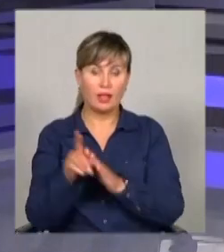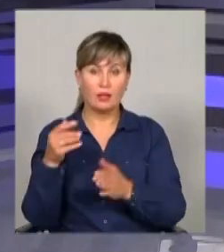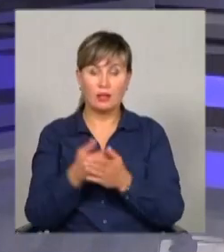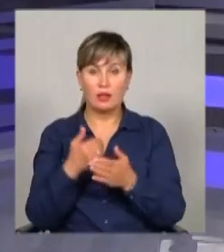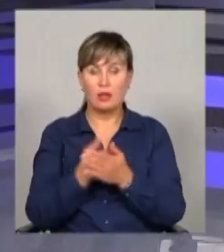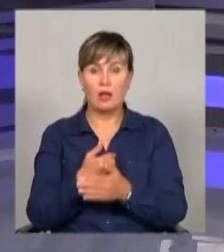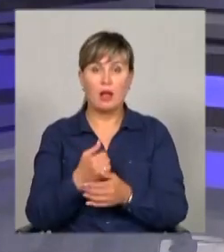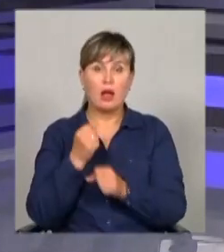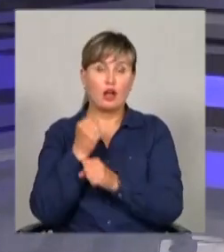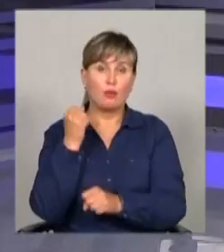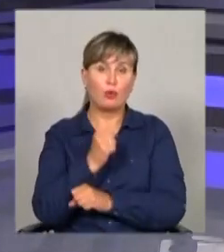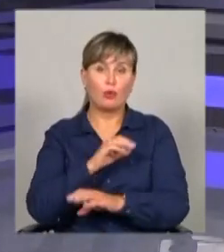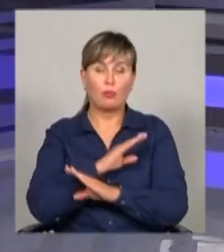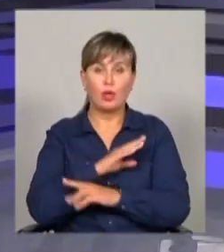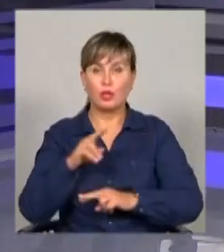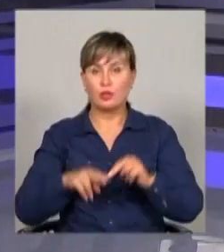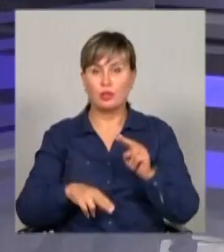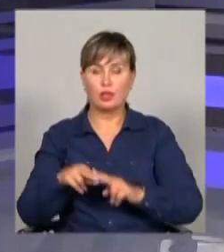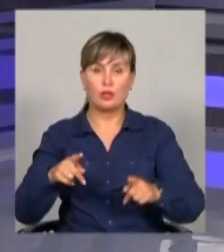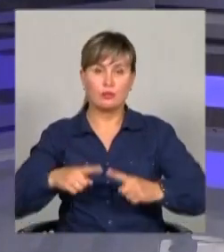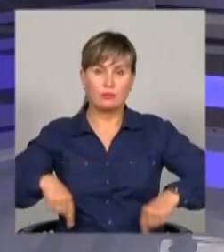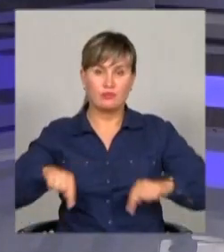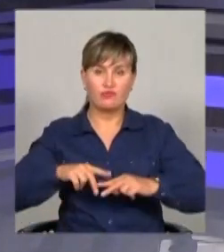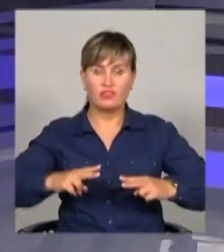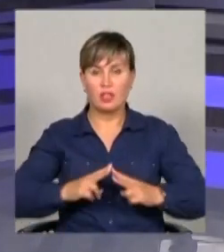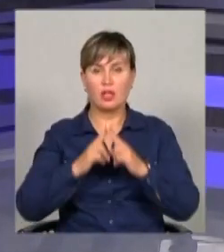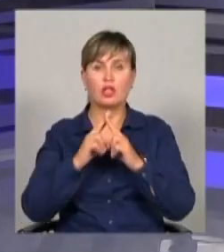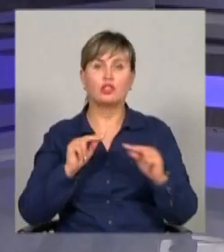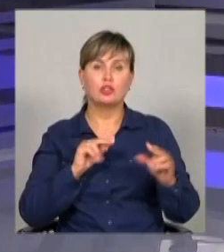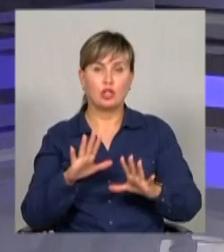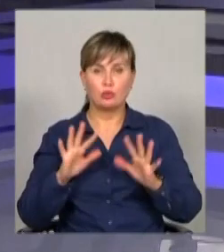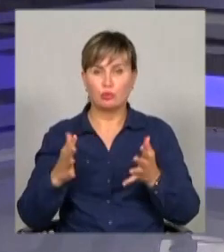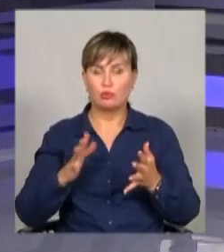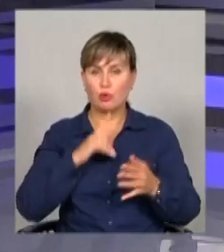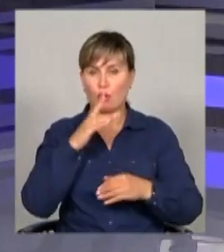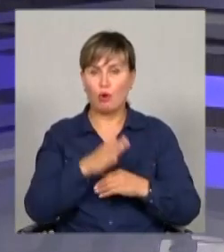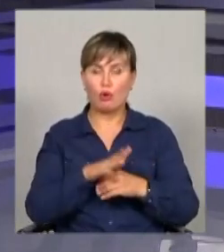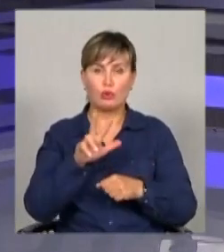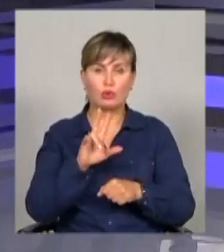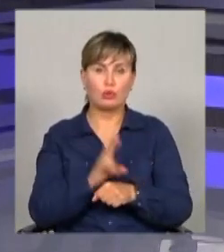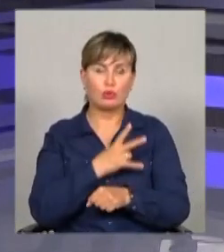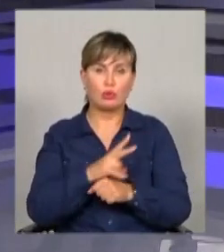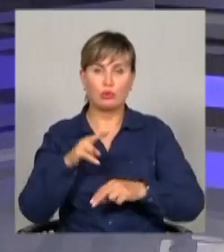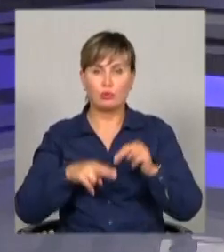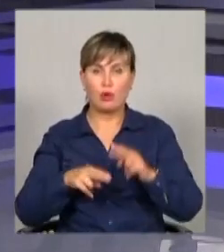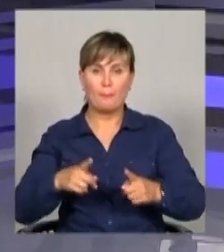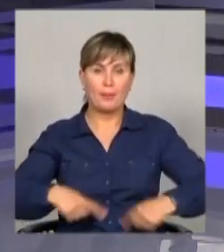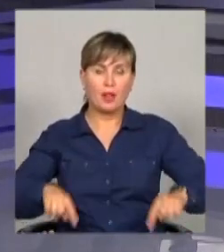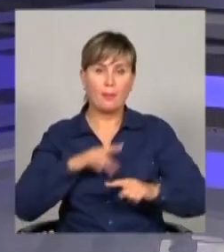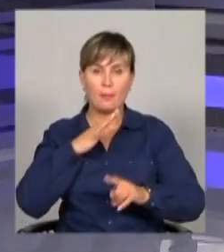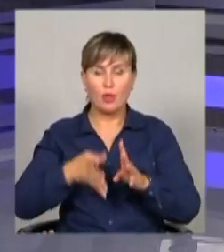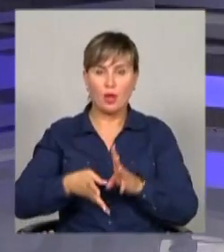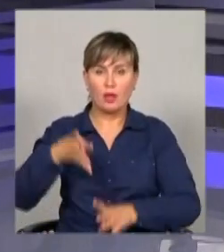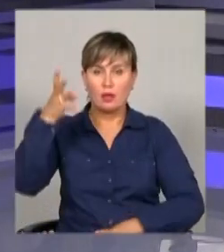Рабочий погиб на строительном объекте в столице. Несчастный случай произошел около 3 часов ночи на стройплощадке многоквартирного